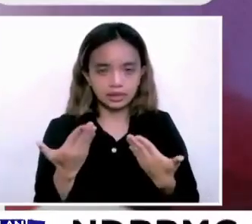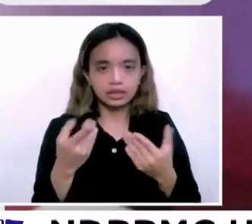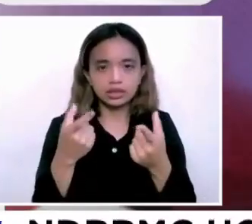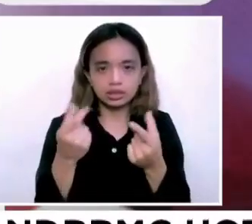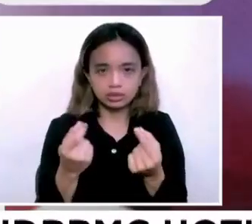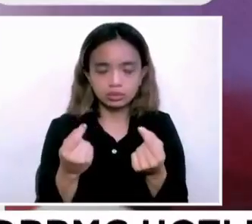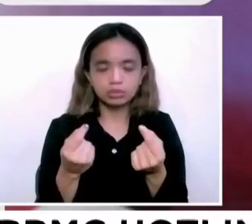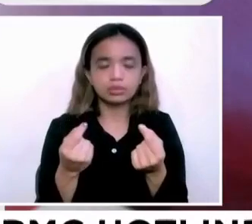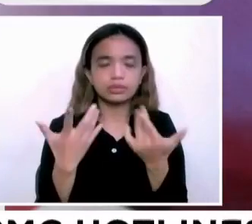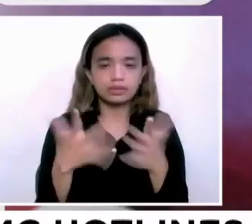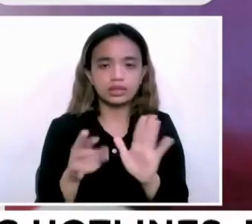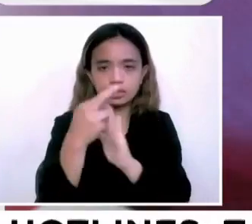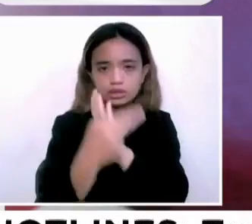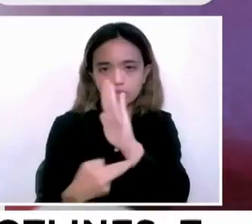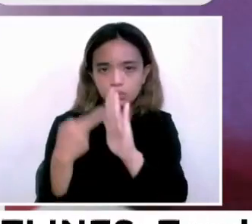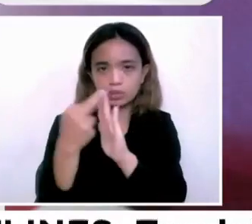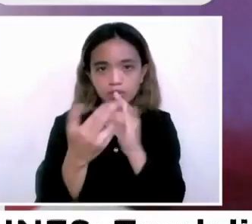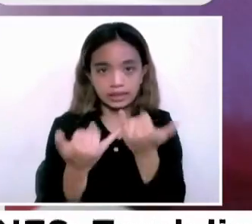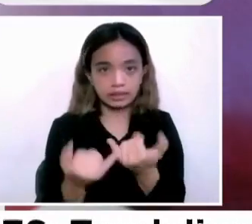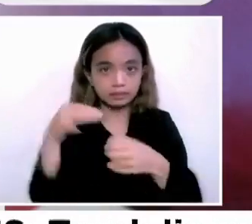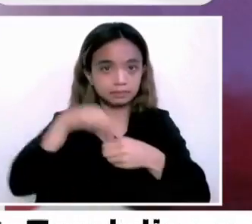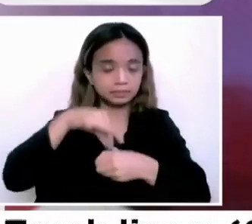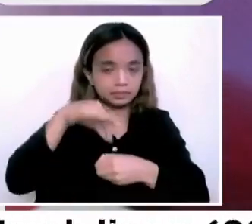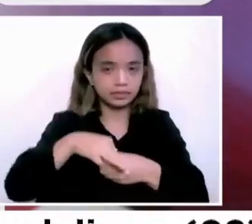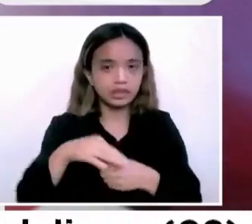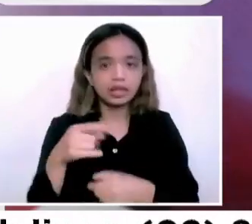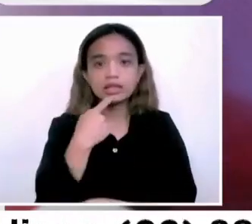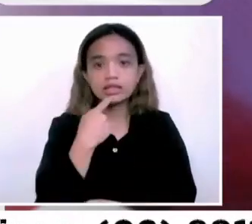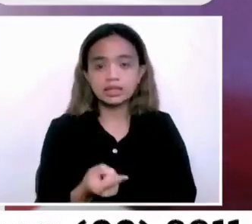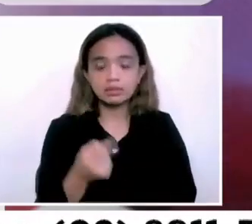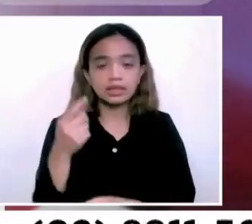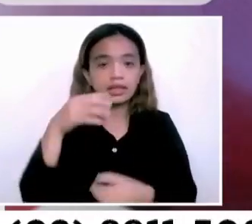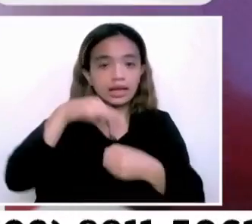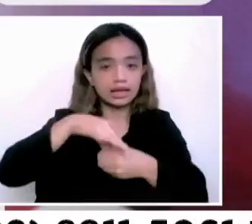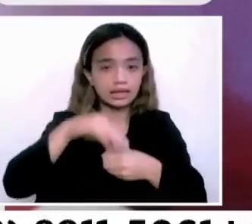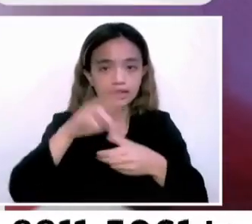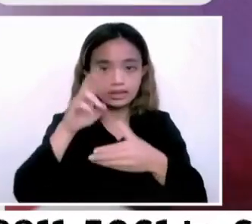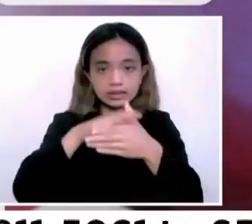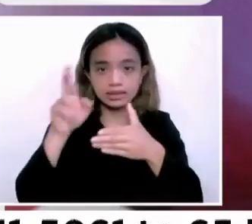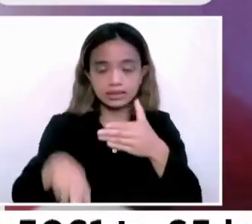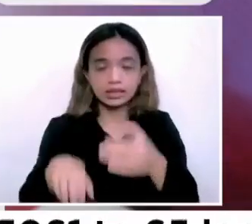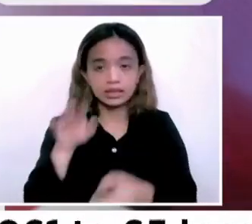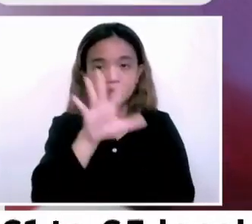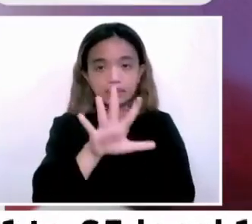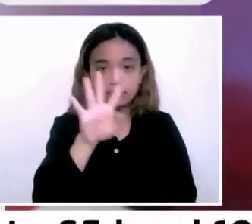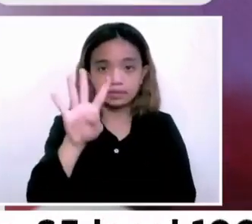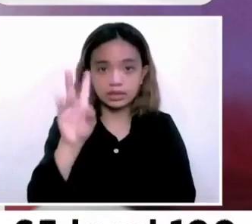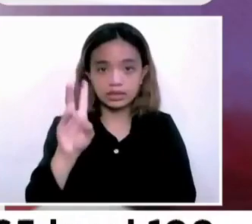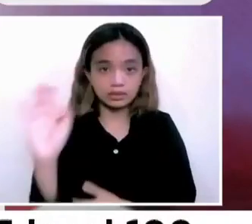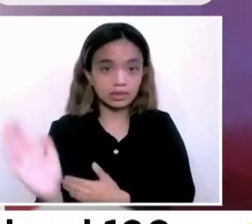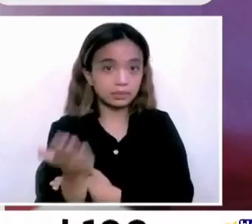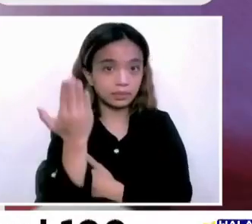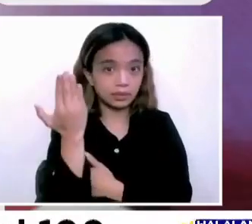sa eleksyon ngayong taon. Samantala, Henry, ayon sa ating halalan results, as of 5:47 a.m. mula